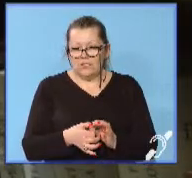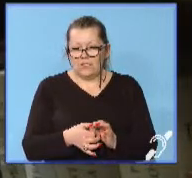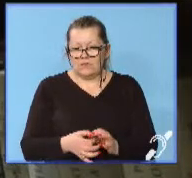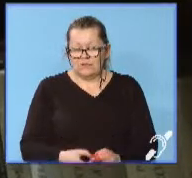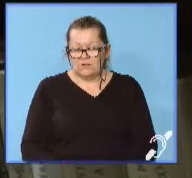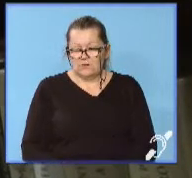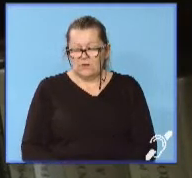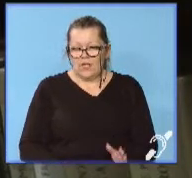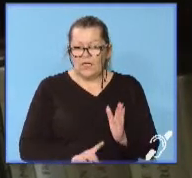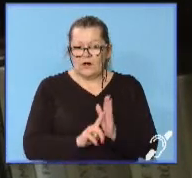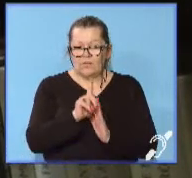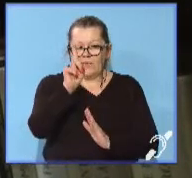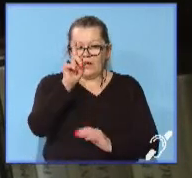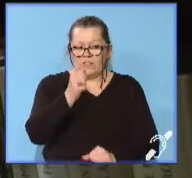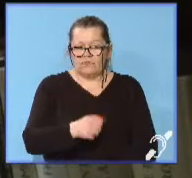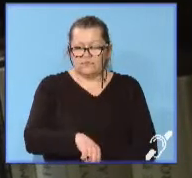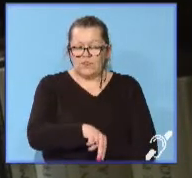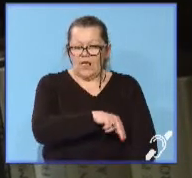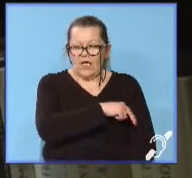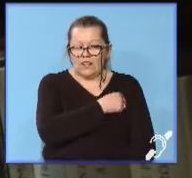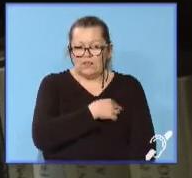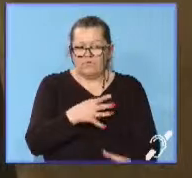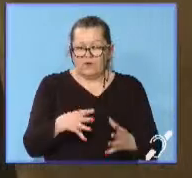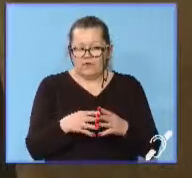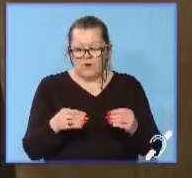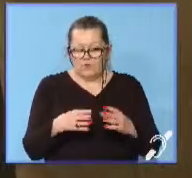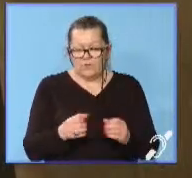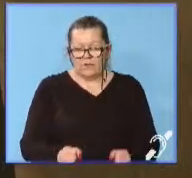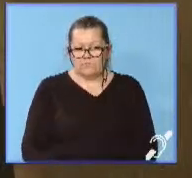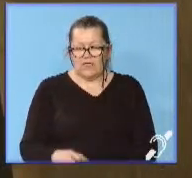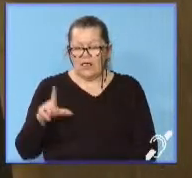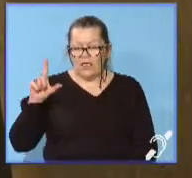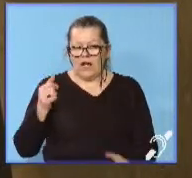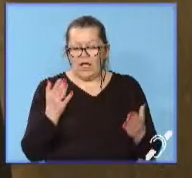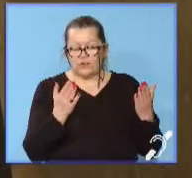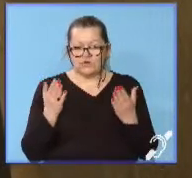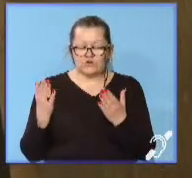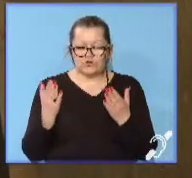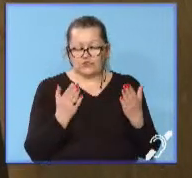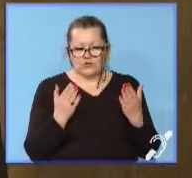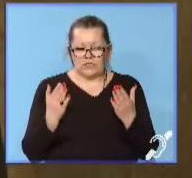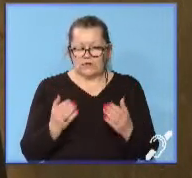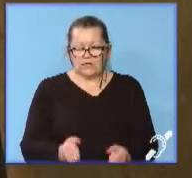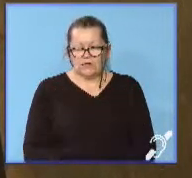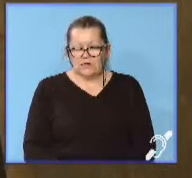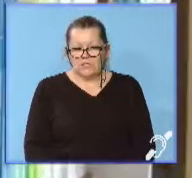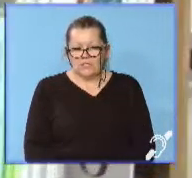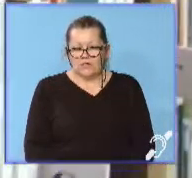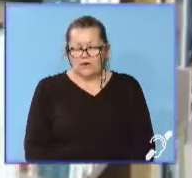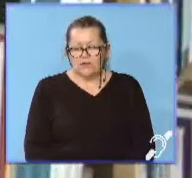cu performanțele elevilor români mai ales la citit și la